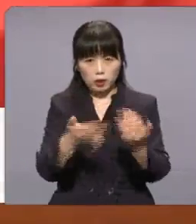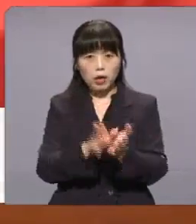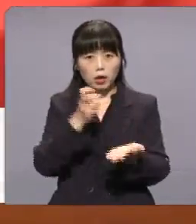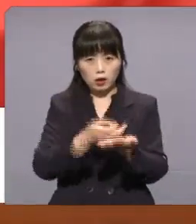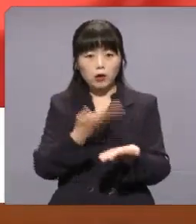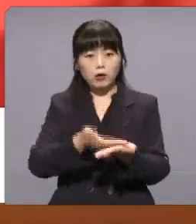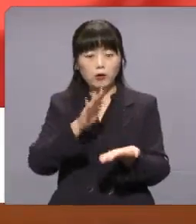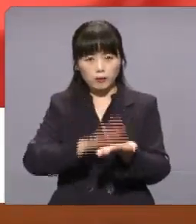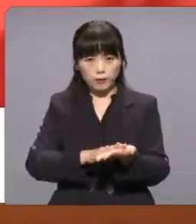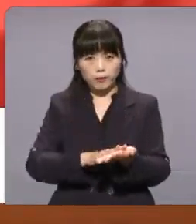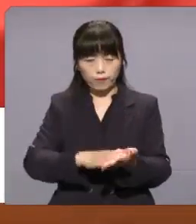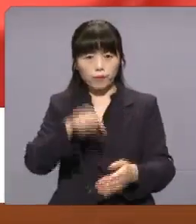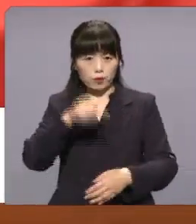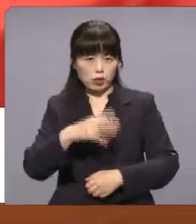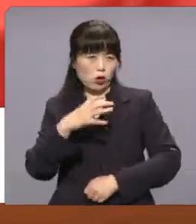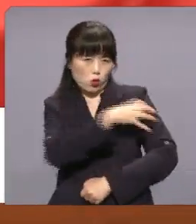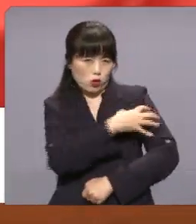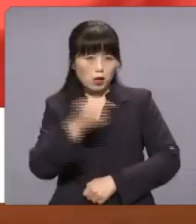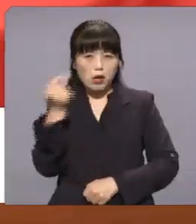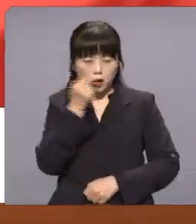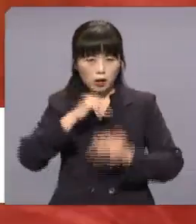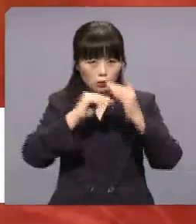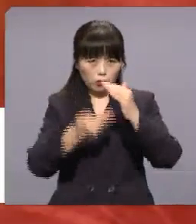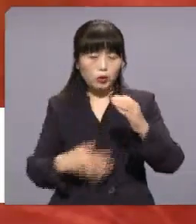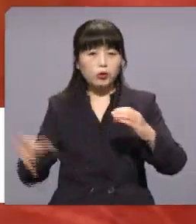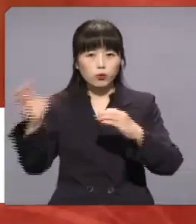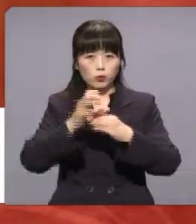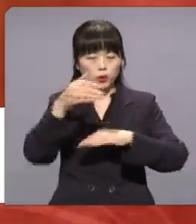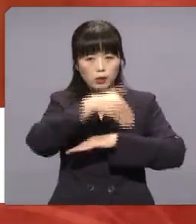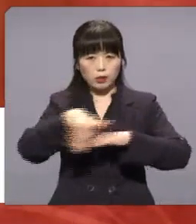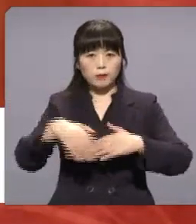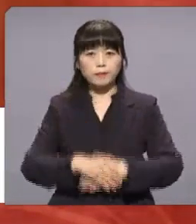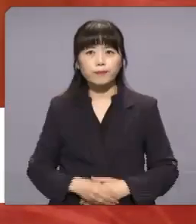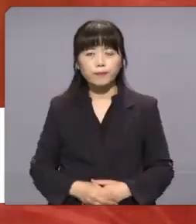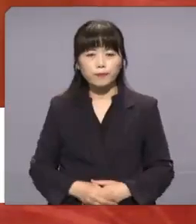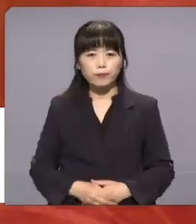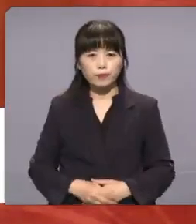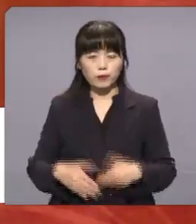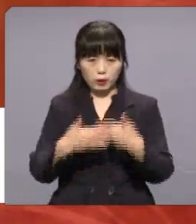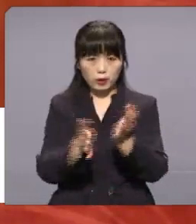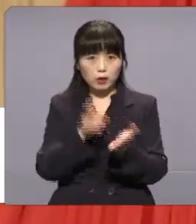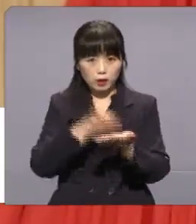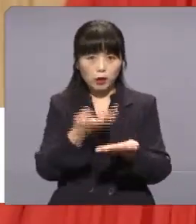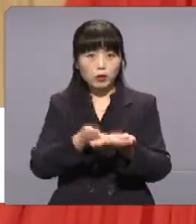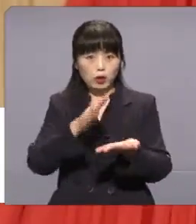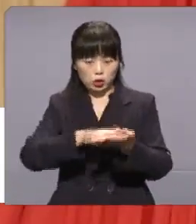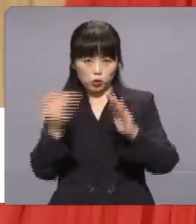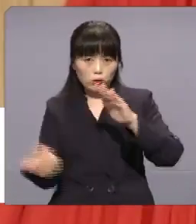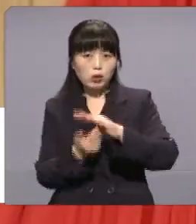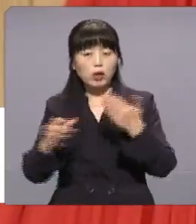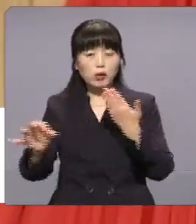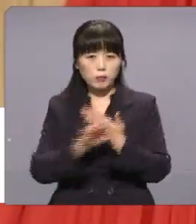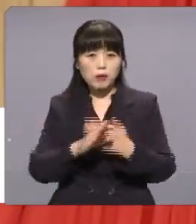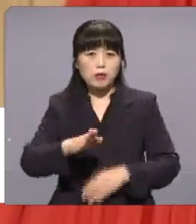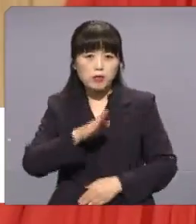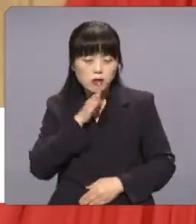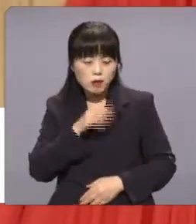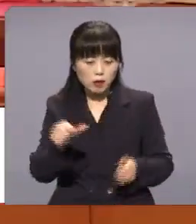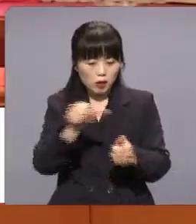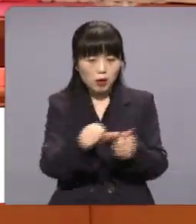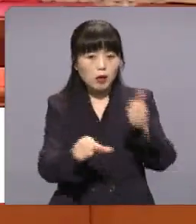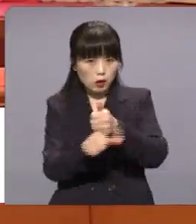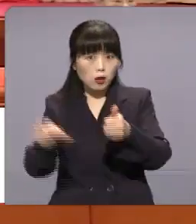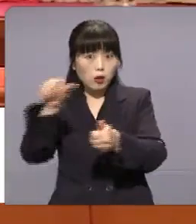시진핑 총서기의 권력을 강화하는 내용이 추가될 전망입니다. 당헌 개정이 이루어진다면 사실상